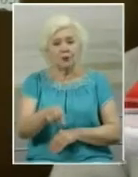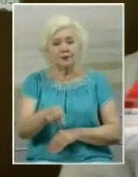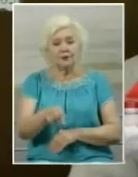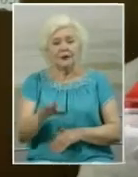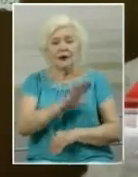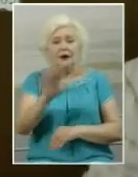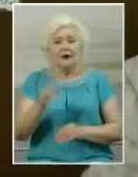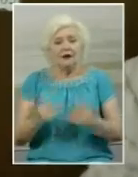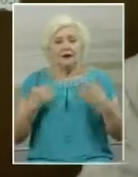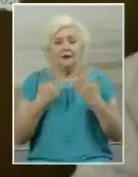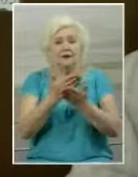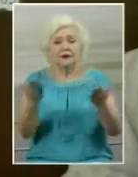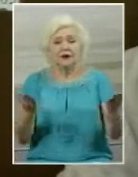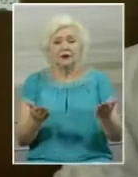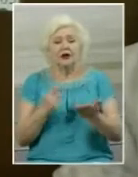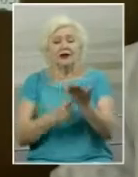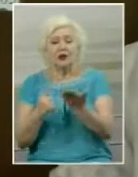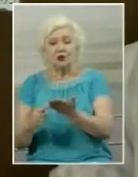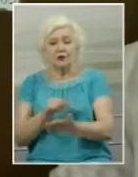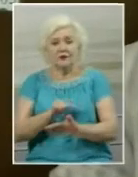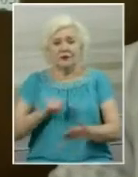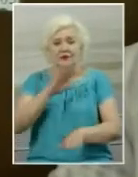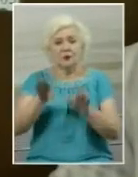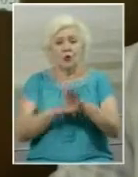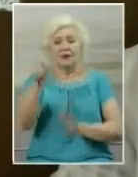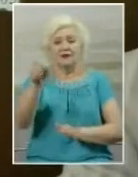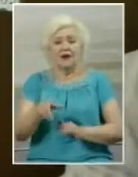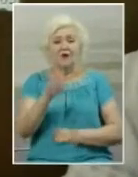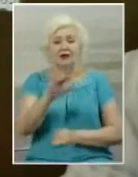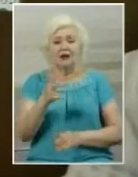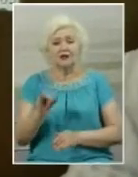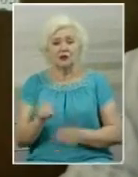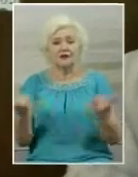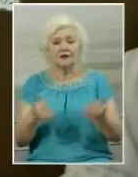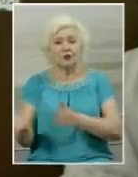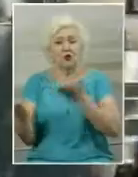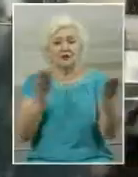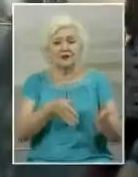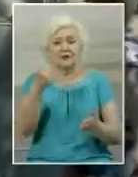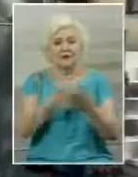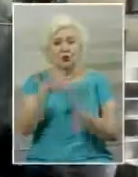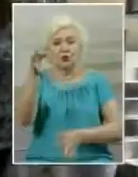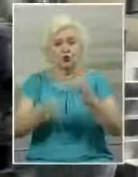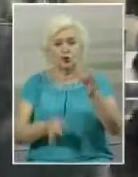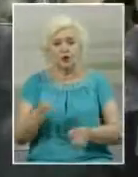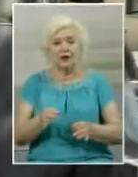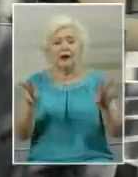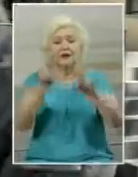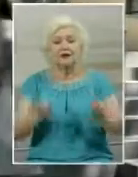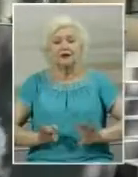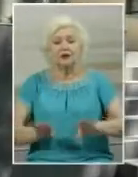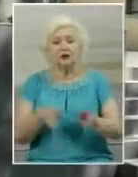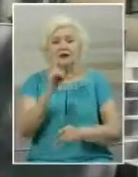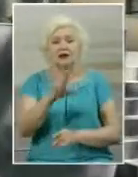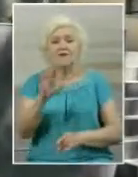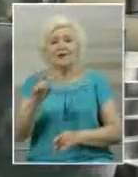не вислухавши ні наші доводи, ні доводи самого підзахисного Вишинського. Він навіть сьогодні не був доставлений до суду. Слідчі дії у справі Кирила